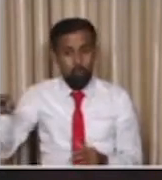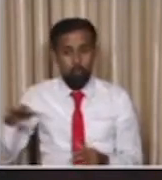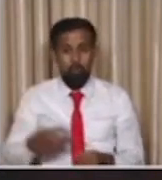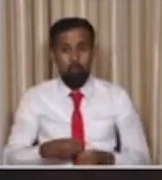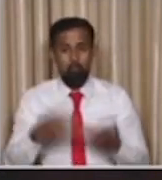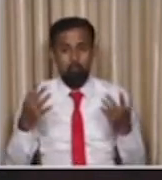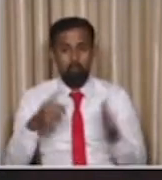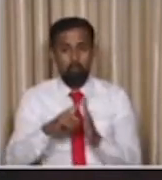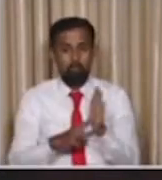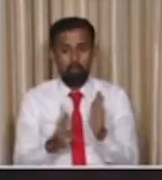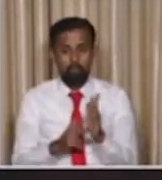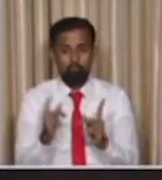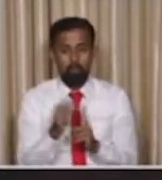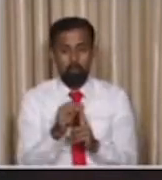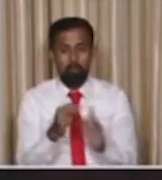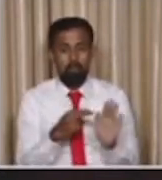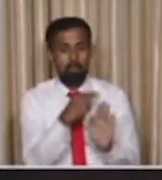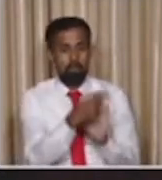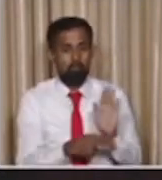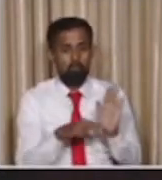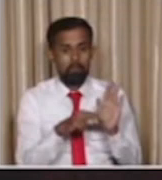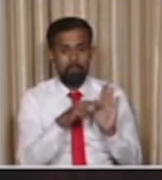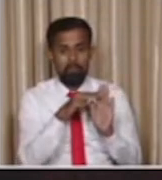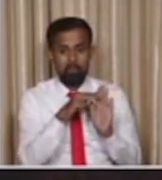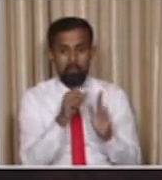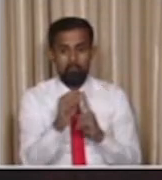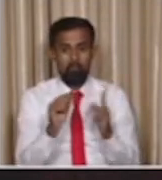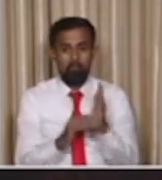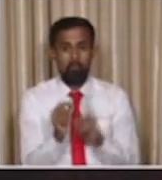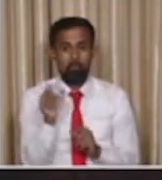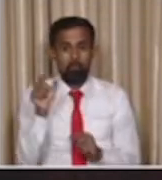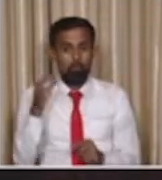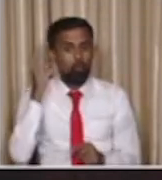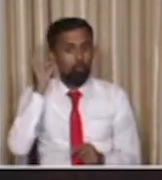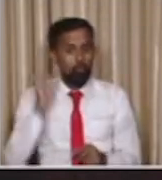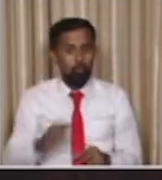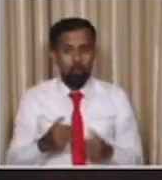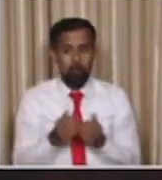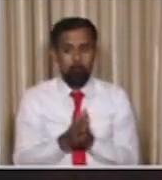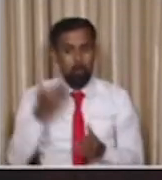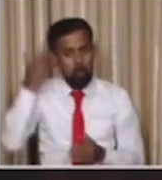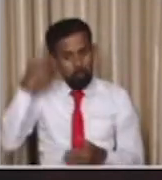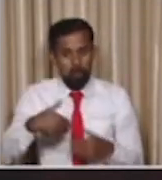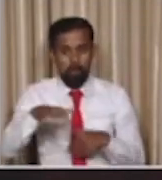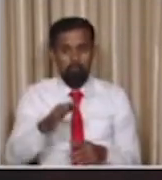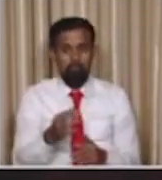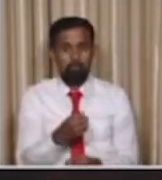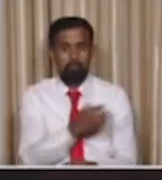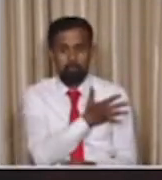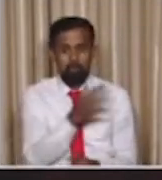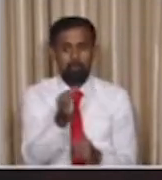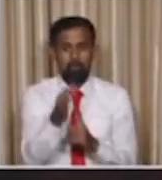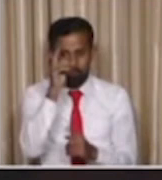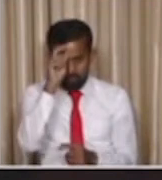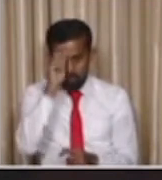ගෝ ජනතා විමුක්ති පෙරමුණේ ජාතික ලයිස්තුවේට මන්ත්‍රීවරයා අපේක්ෂකයාගේ දුව මරාගෙන මැරෙන්න ඇරියේ ගෝඨාභය රාජපක්ෂ ජනාධිපති